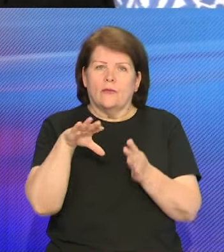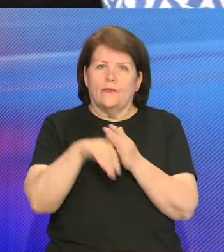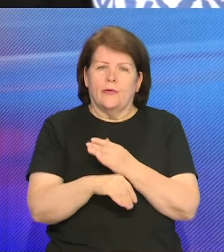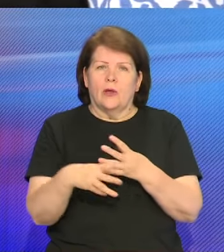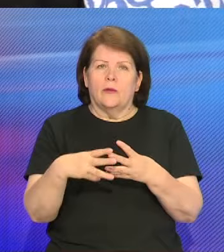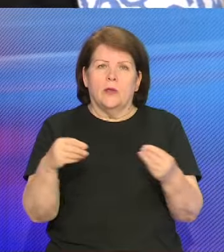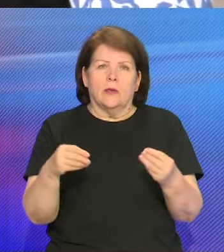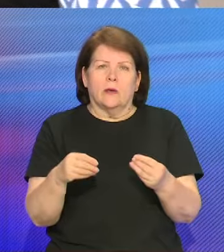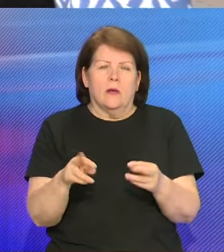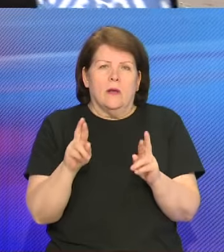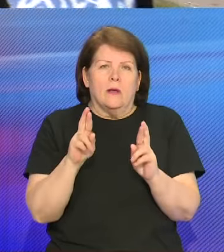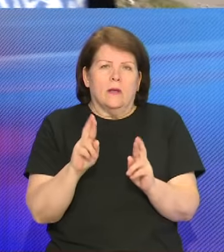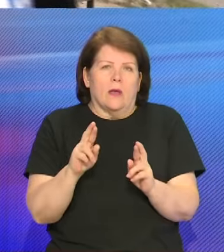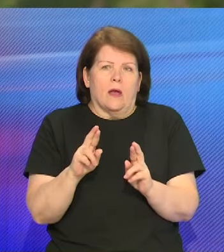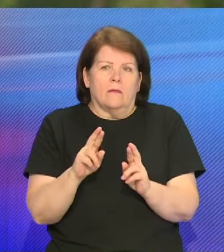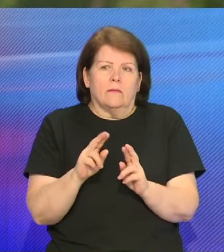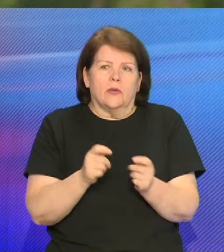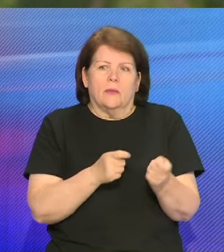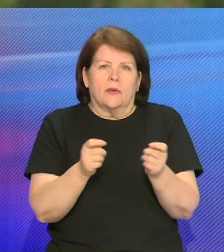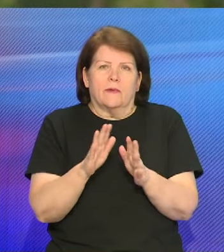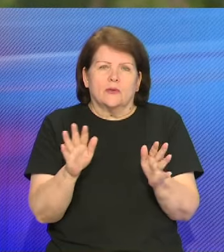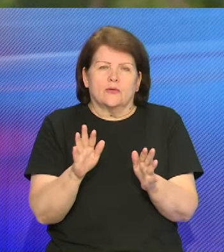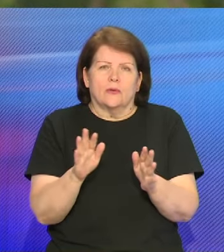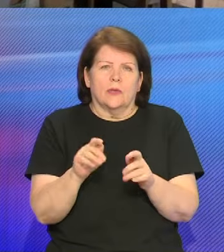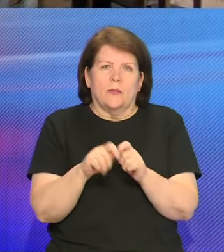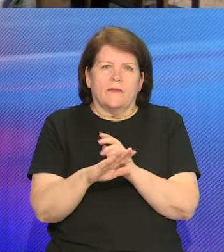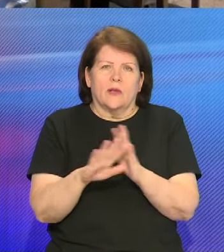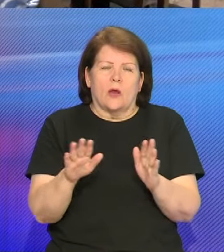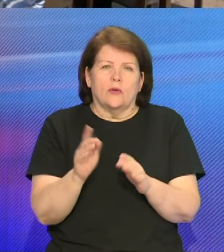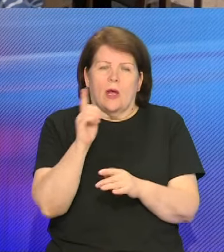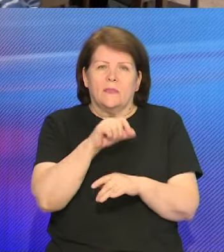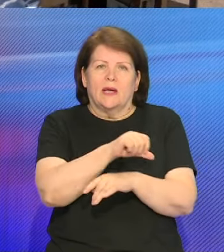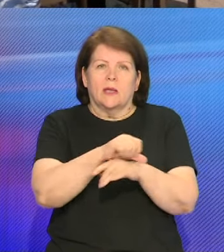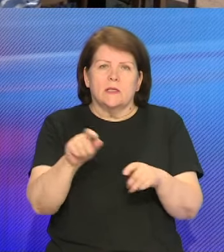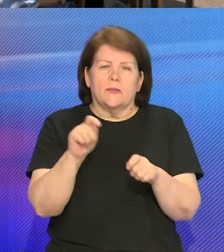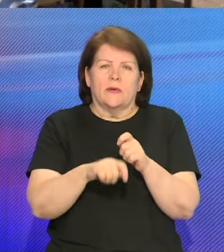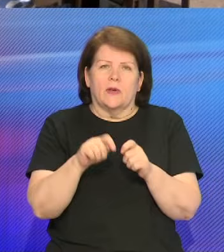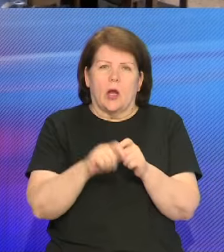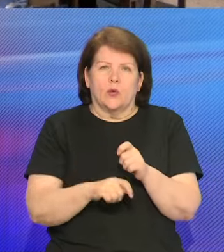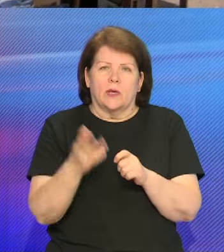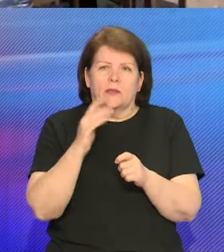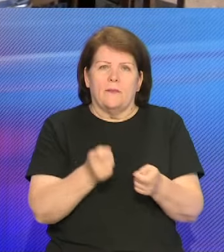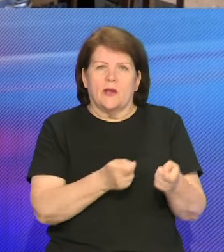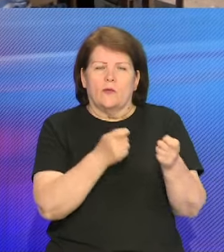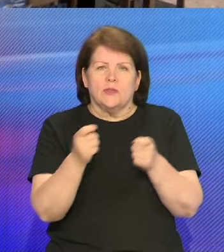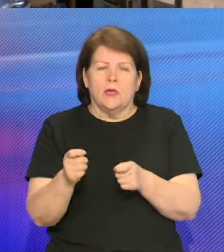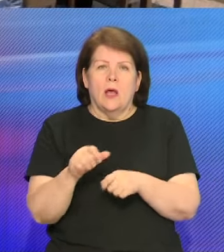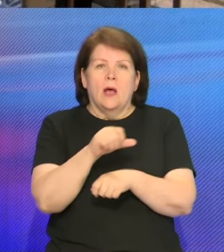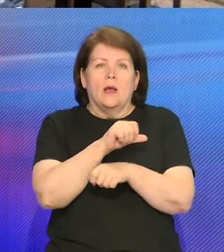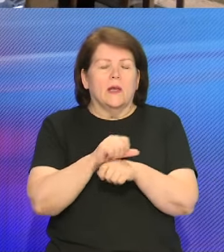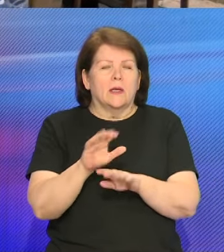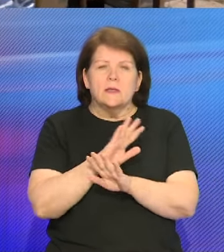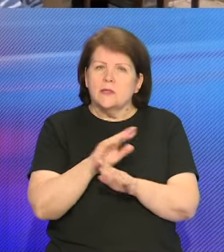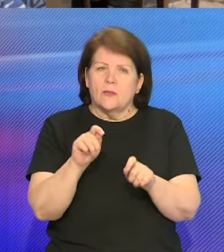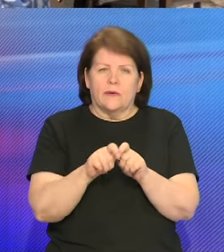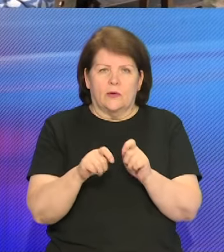Причем здесь нитрат? Я же их, не привожу, опять... это проверяют, когда фуру привозят, они же там на границе. На границе не проверяются. Вы продавец, вы